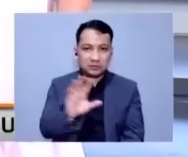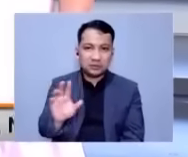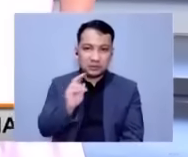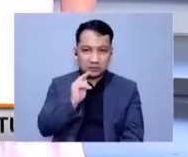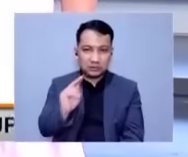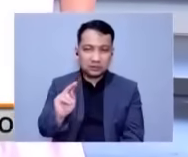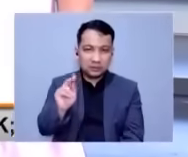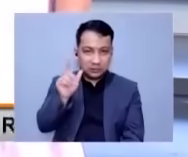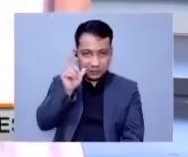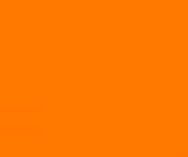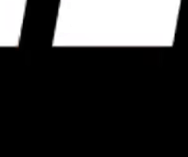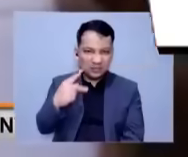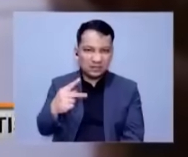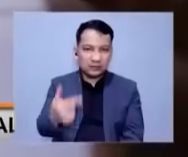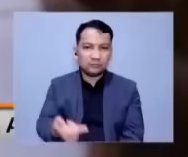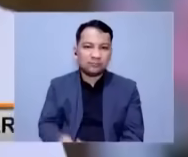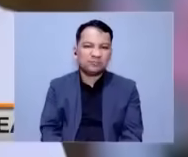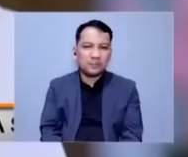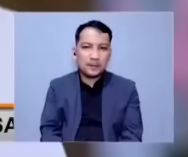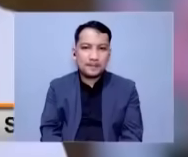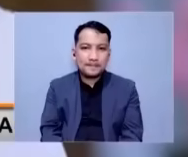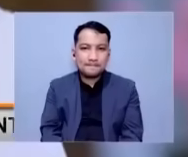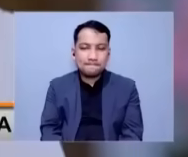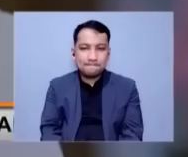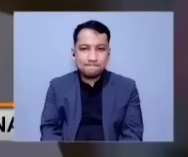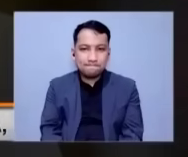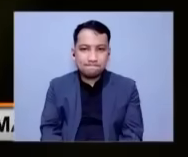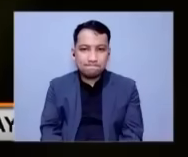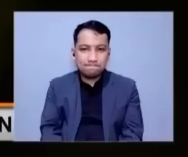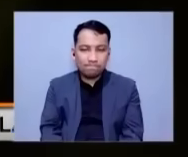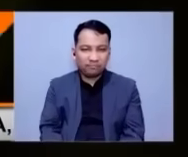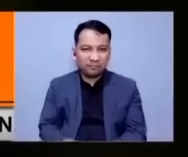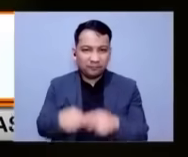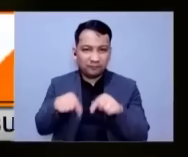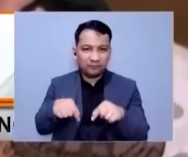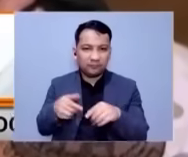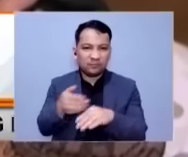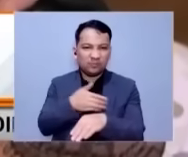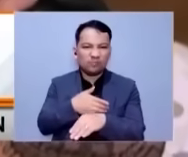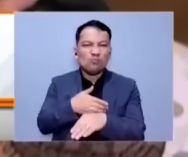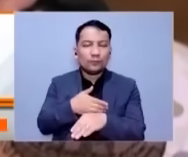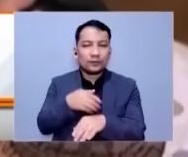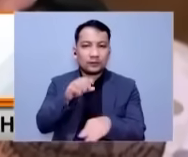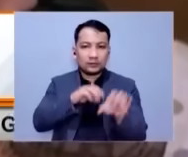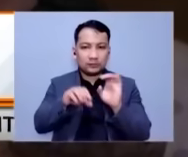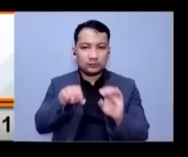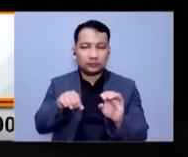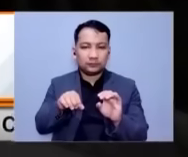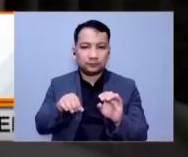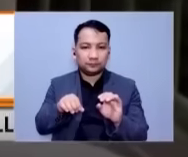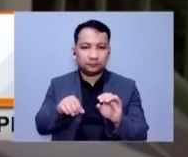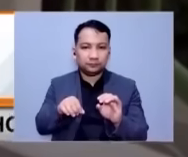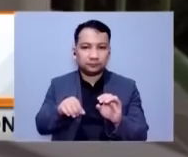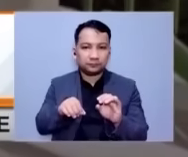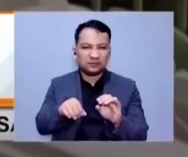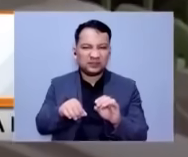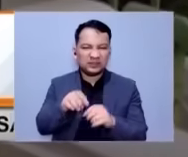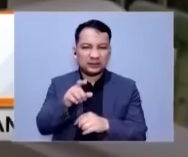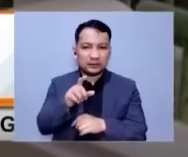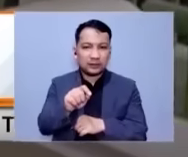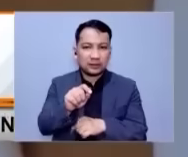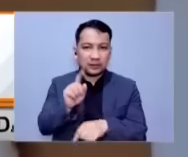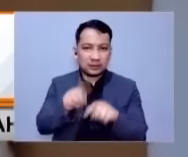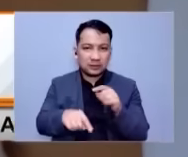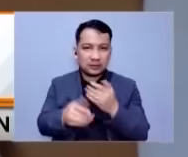Laila Pangilinan. Di tulad ng kanilang mga karakter sa kapatid Star Creative series na Can't Buy